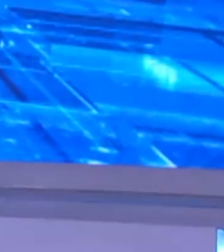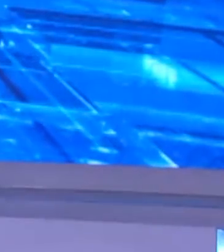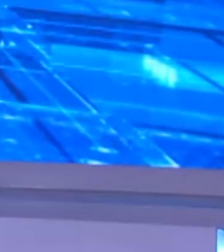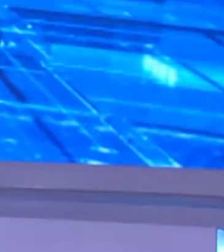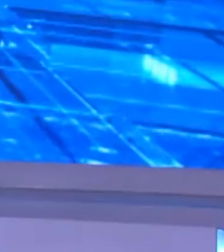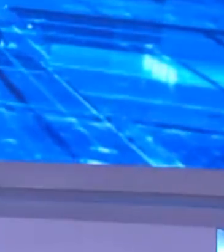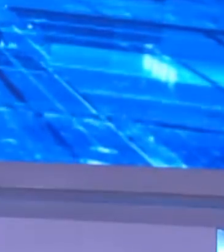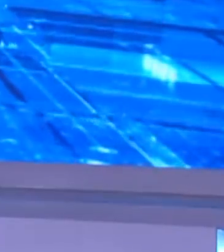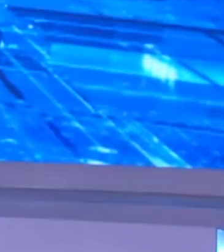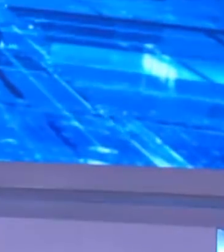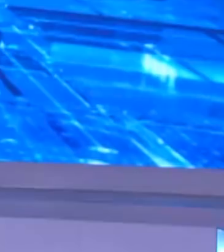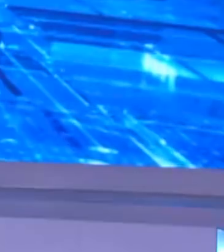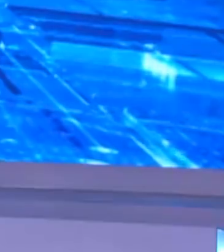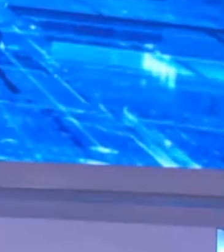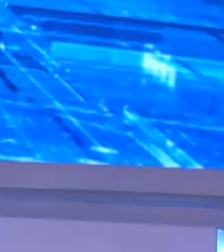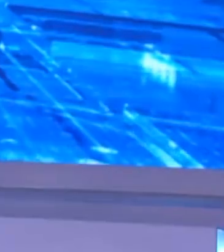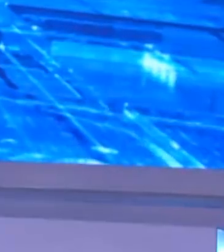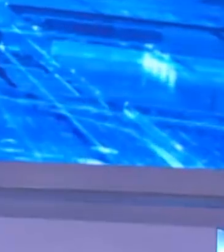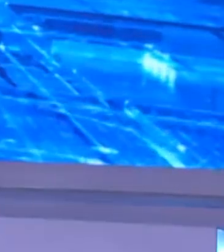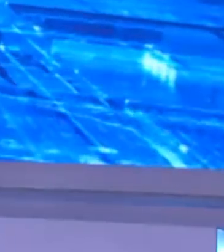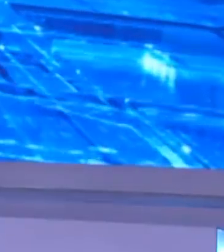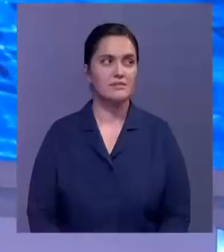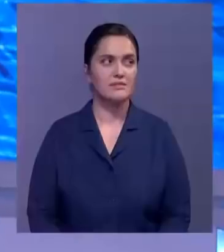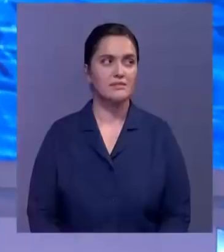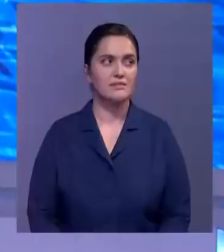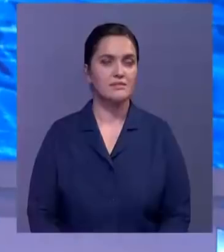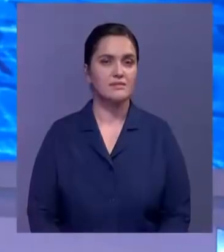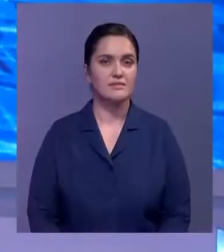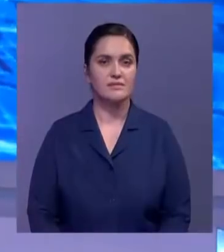Вера Захарчук, и смотрите в выпуске.